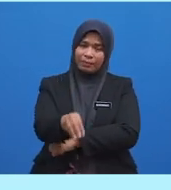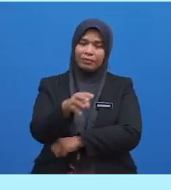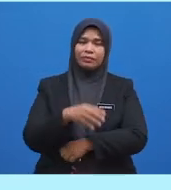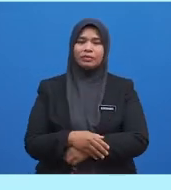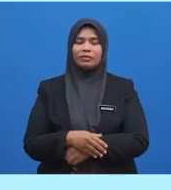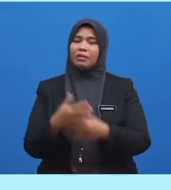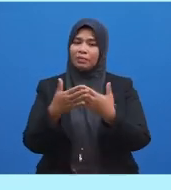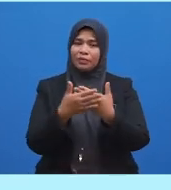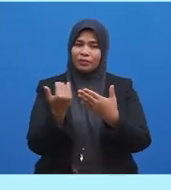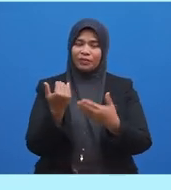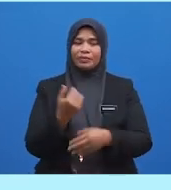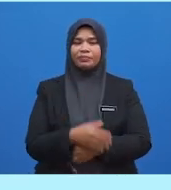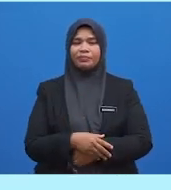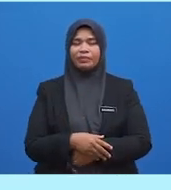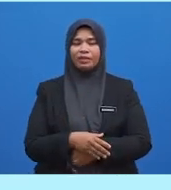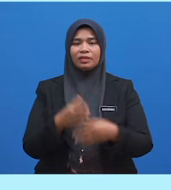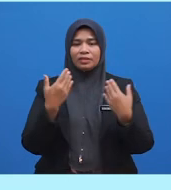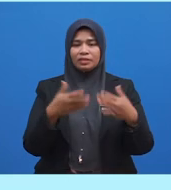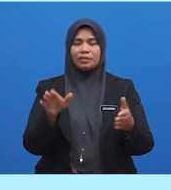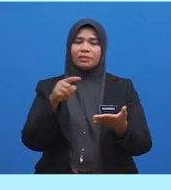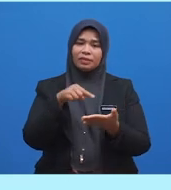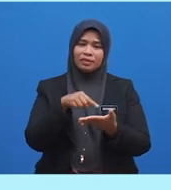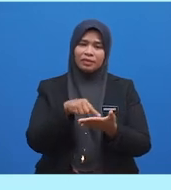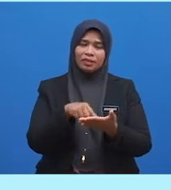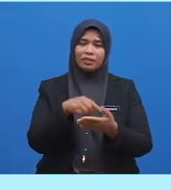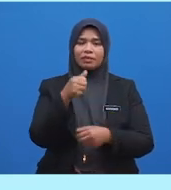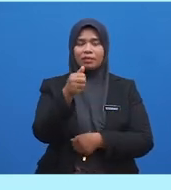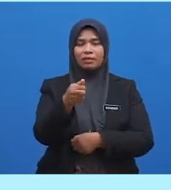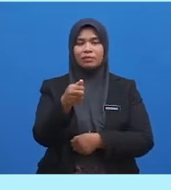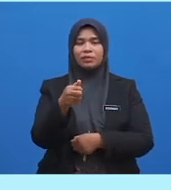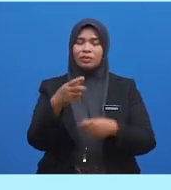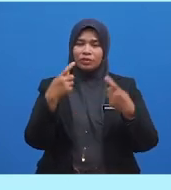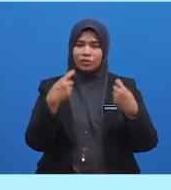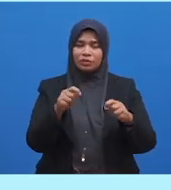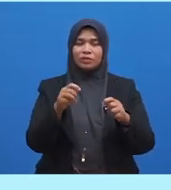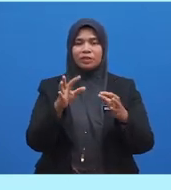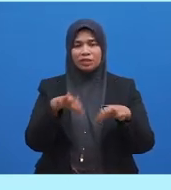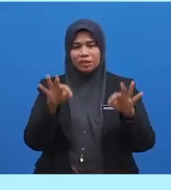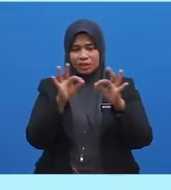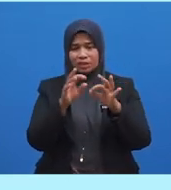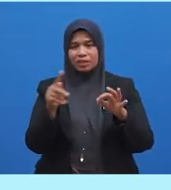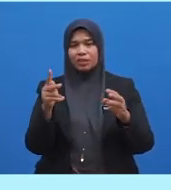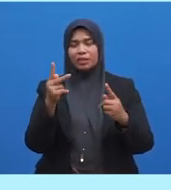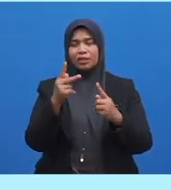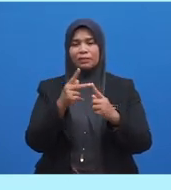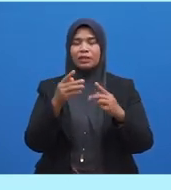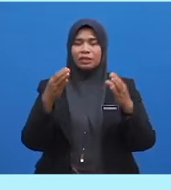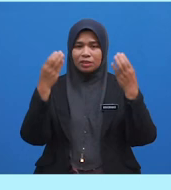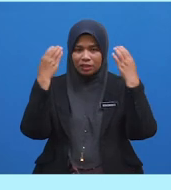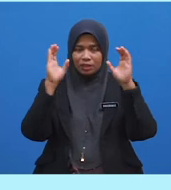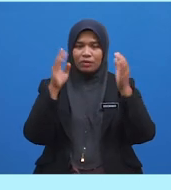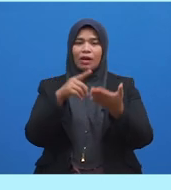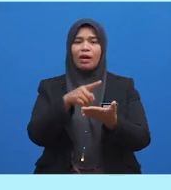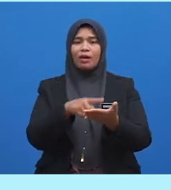udah kain selepas ini kamu Coba ceritakan kepada Cikgu